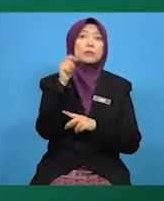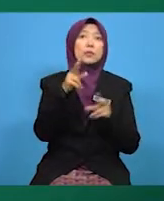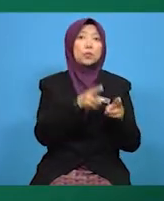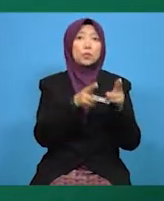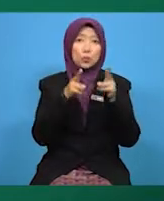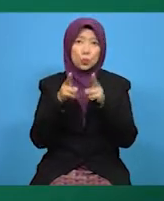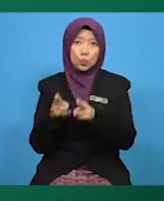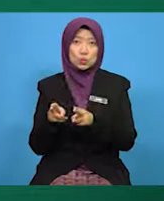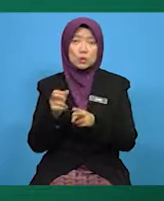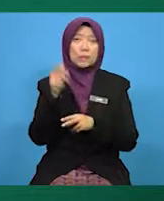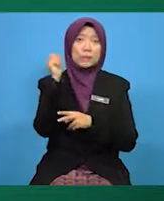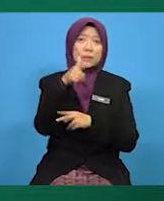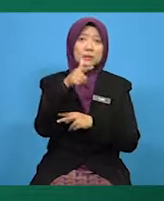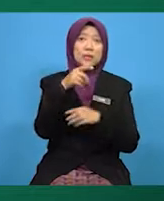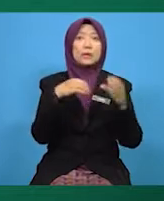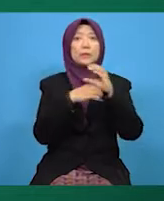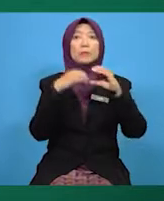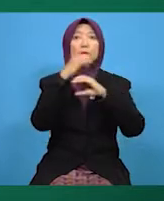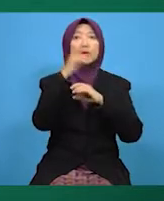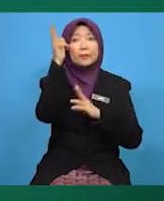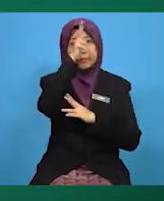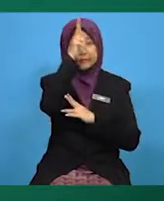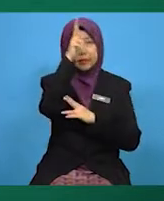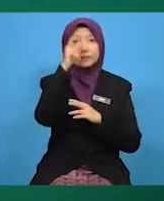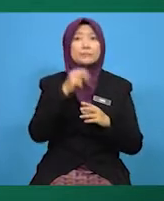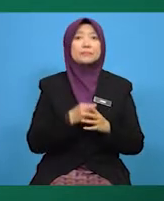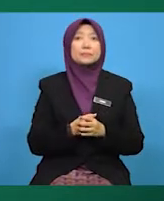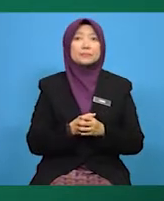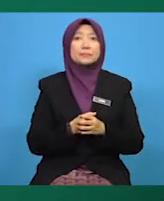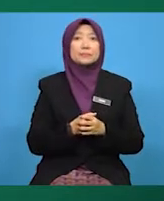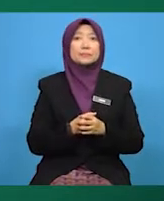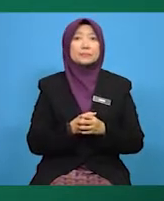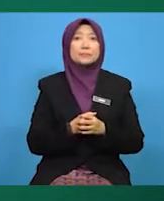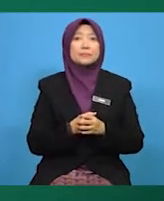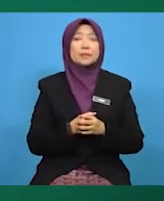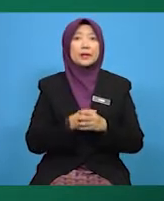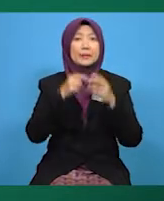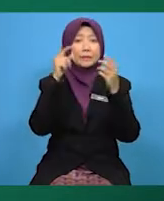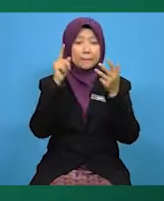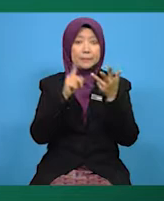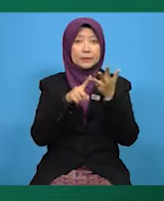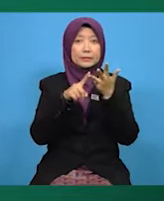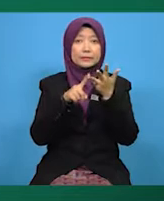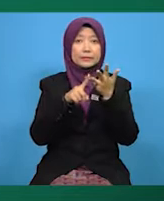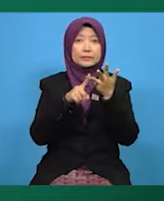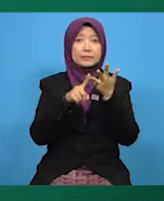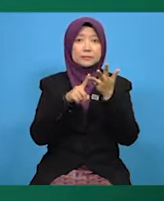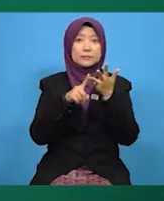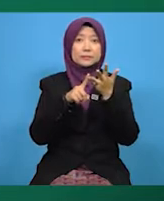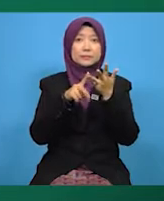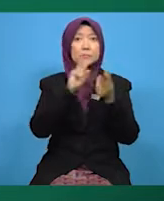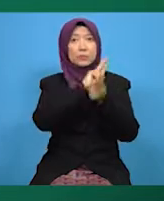perbelanjaan mengurus dan perbelanjaan pembangunan kerajaan. komponen yang keempat